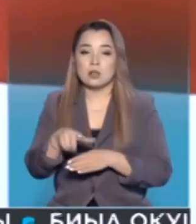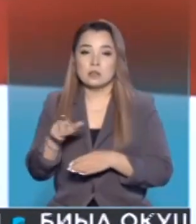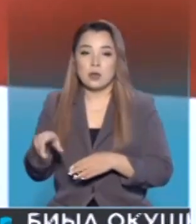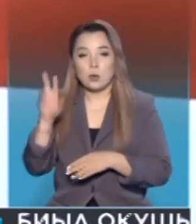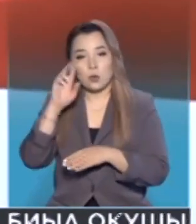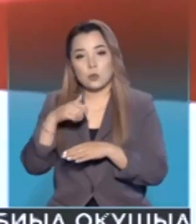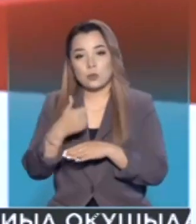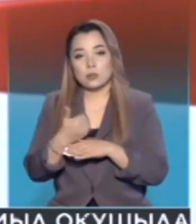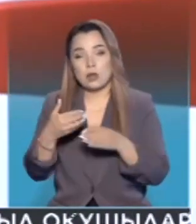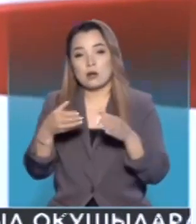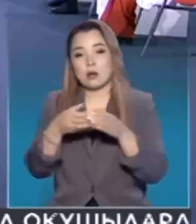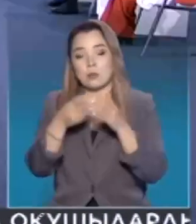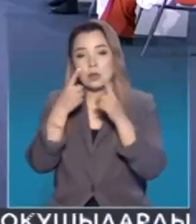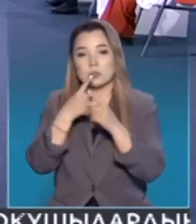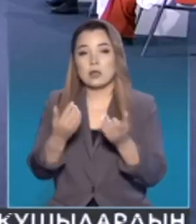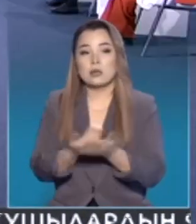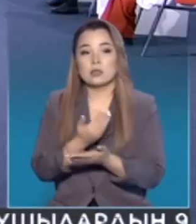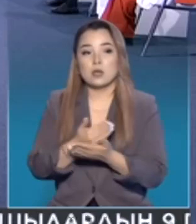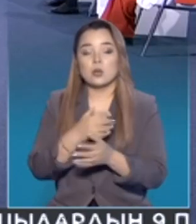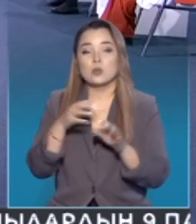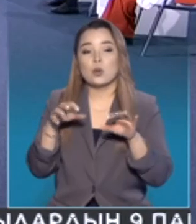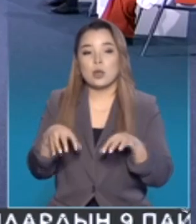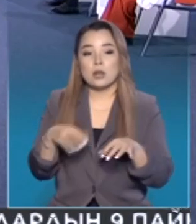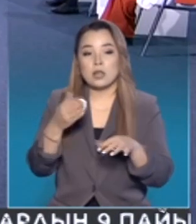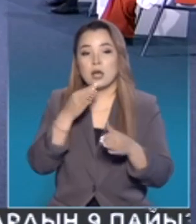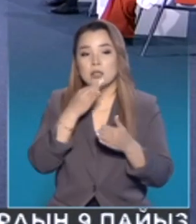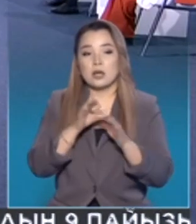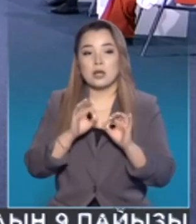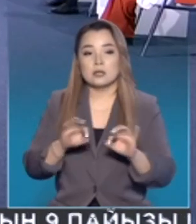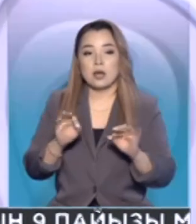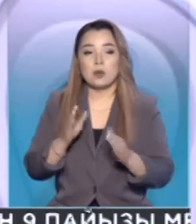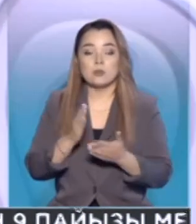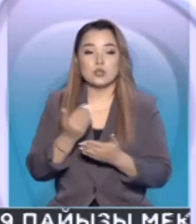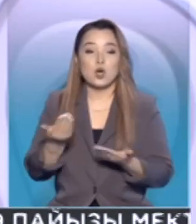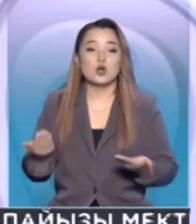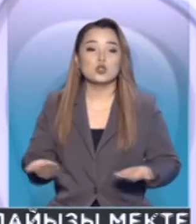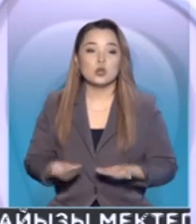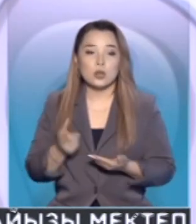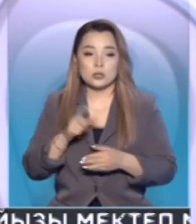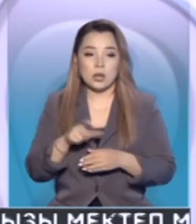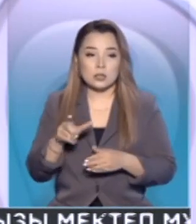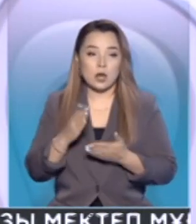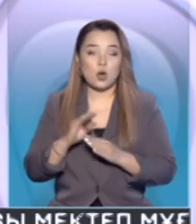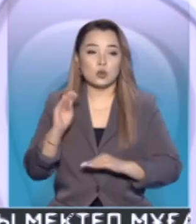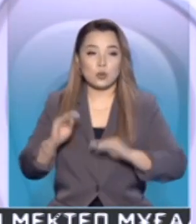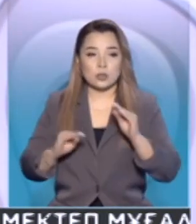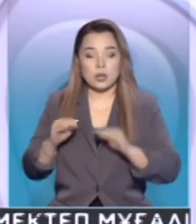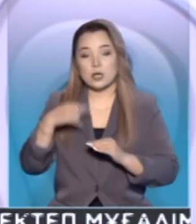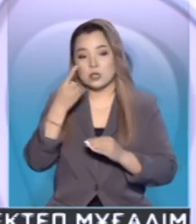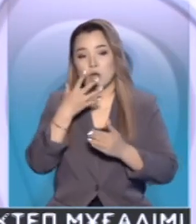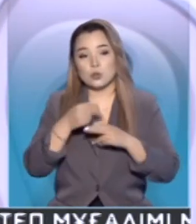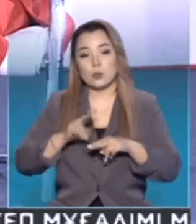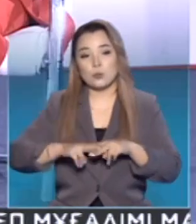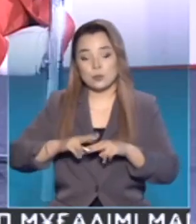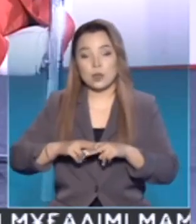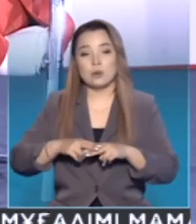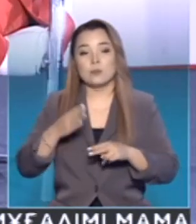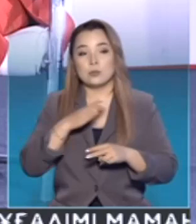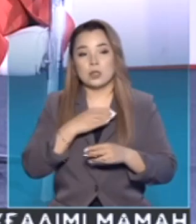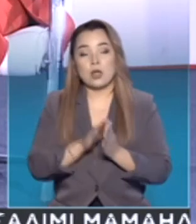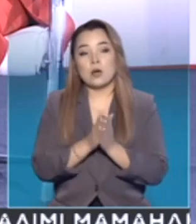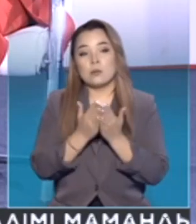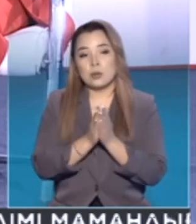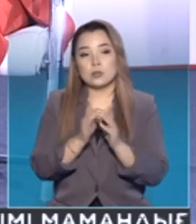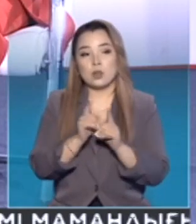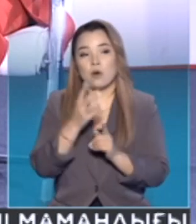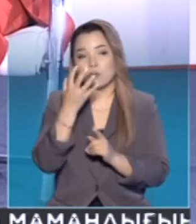үкімет мемлекеттік корпорациясының басқарма төрағасы Сүйеніш Әбділдиннің айтуынша, тұрғындар құрылғының көмегімен жеке куәлік және төлқұжат фотосына